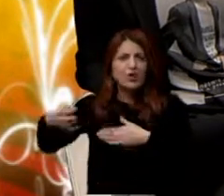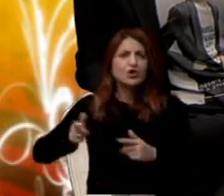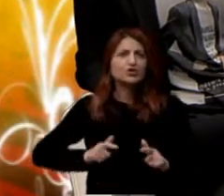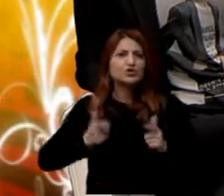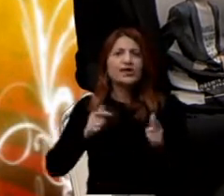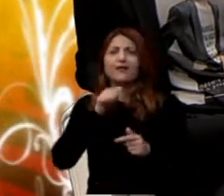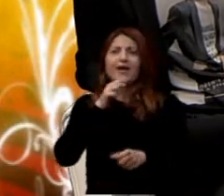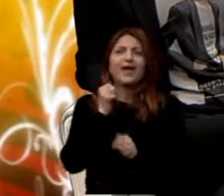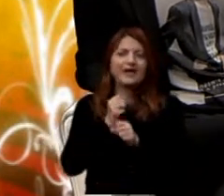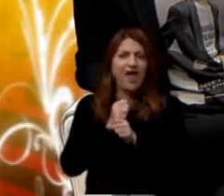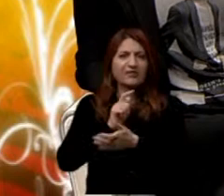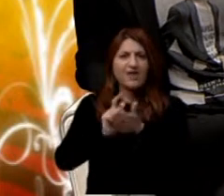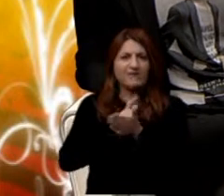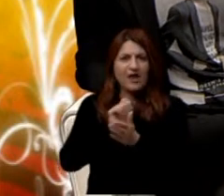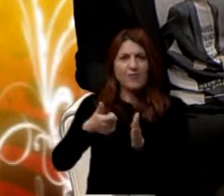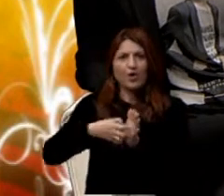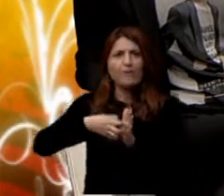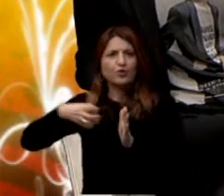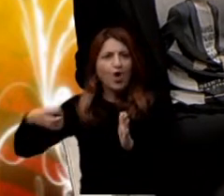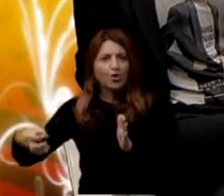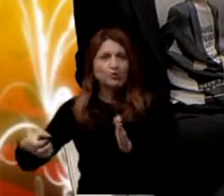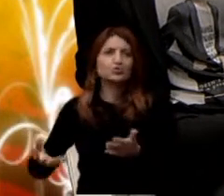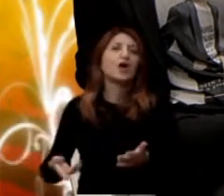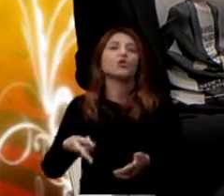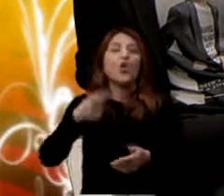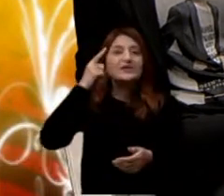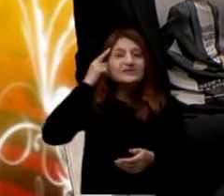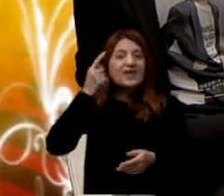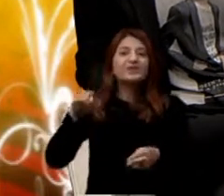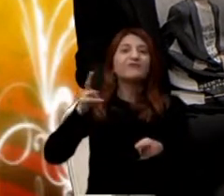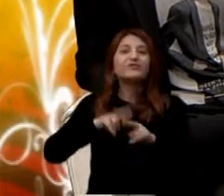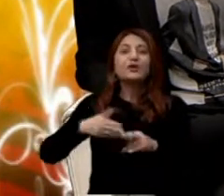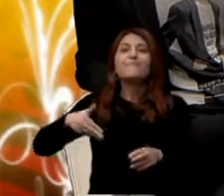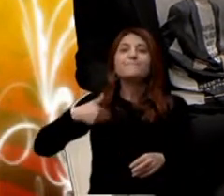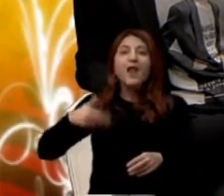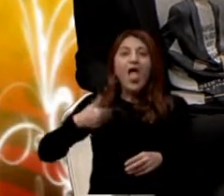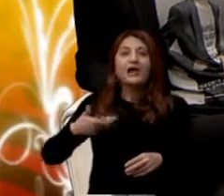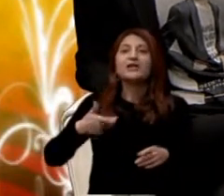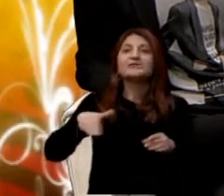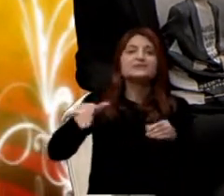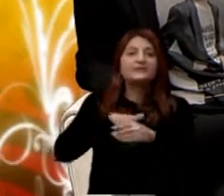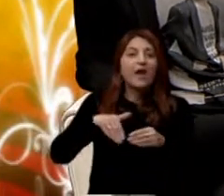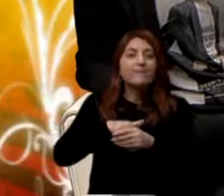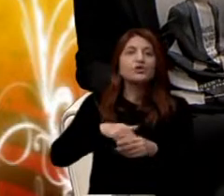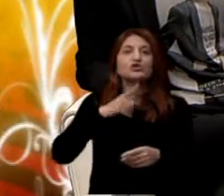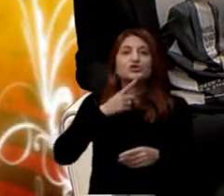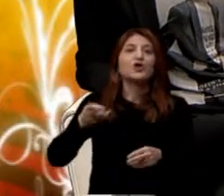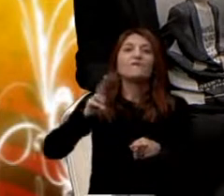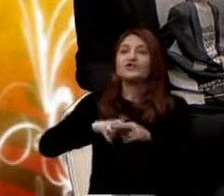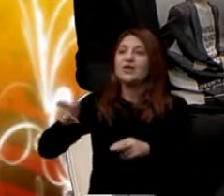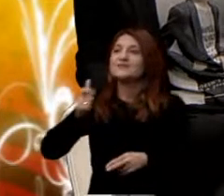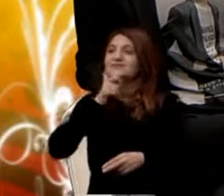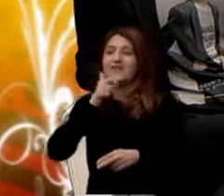radnog vijeka, i to je zapravo omogućuje da se i veći broj mlađih zaposli što duže stariji